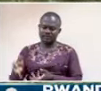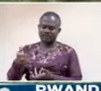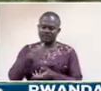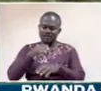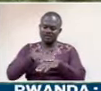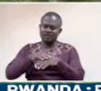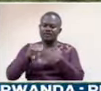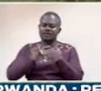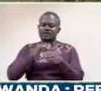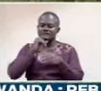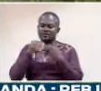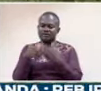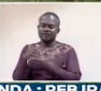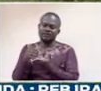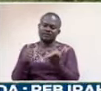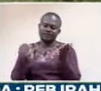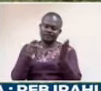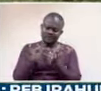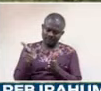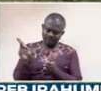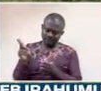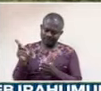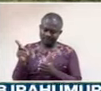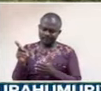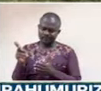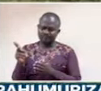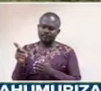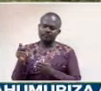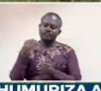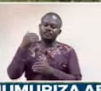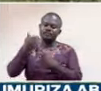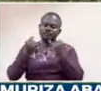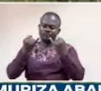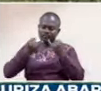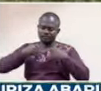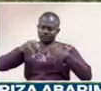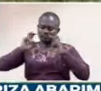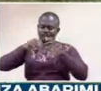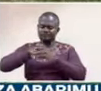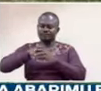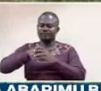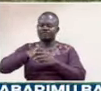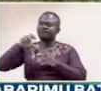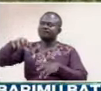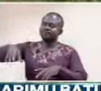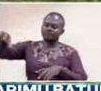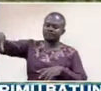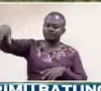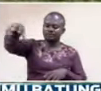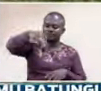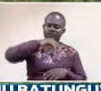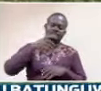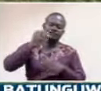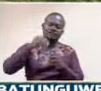duhamagara nk'abashoramari ngo batugurire, bakatubwira ko mu ntara zeze, wajyana